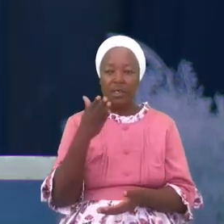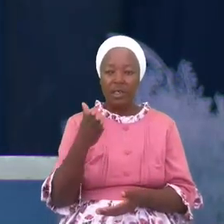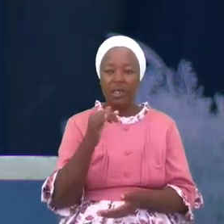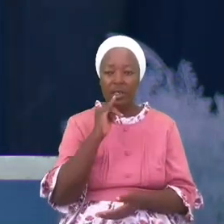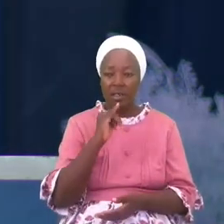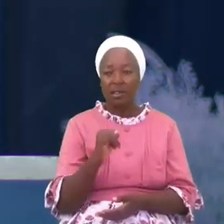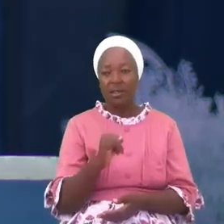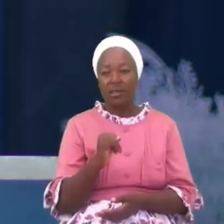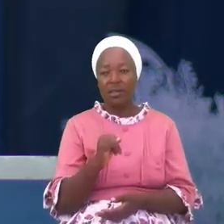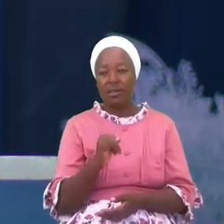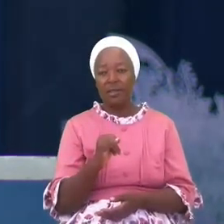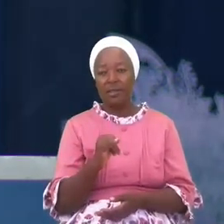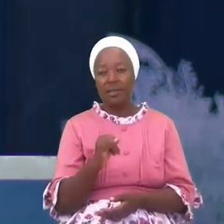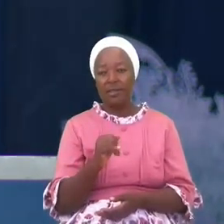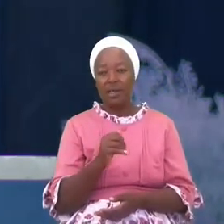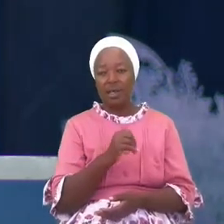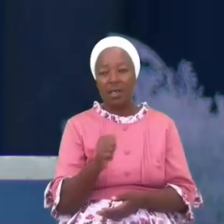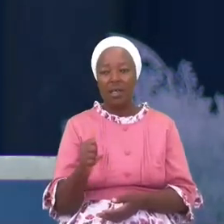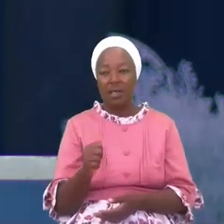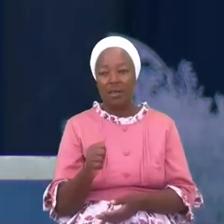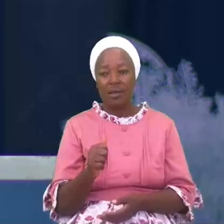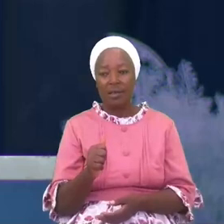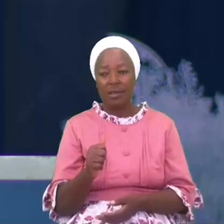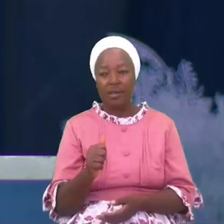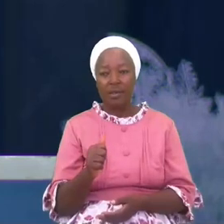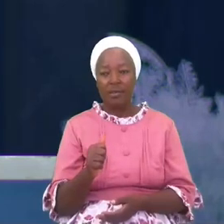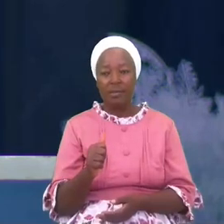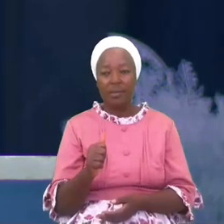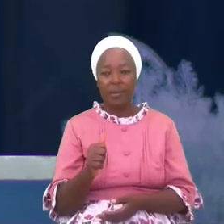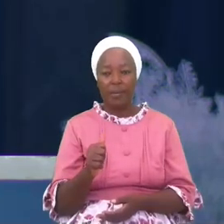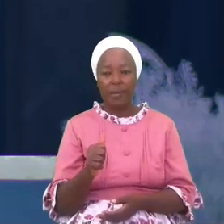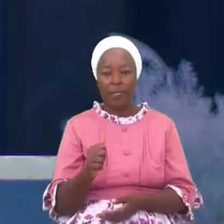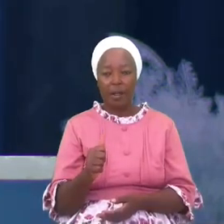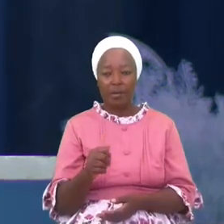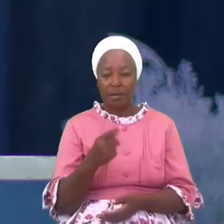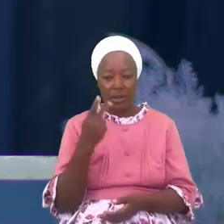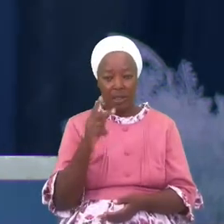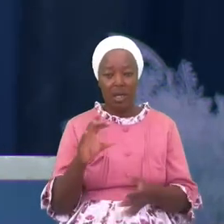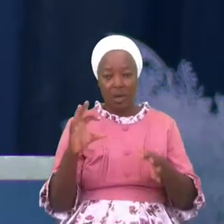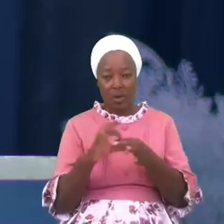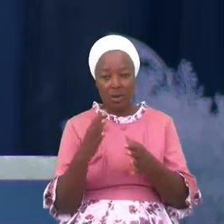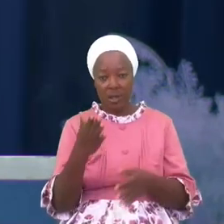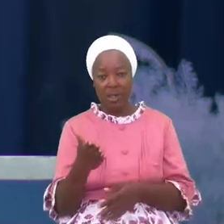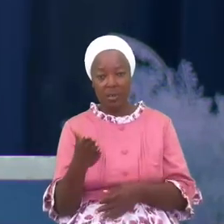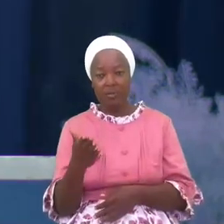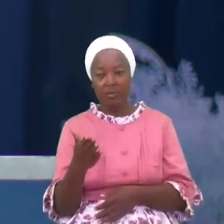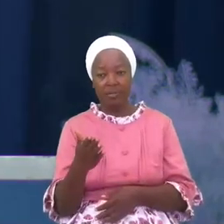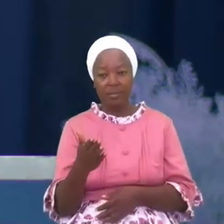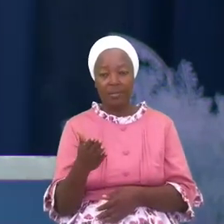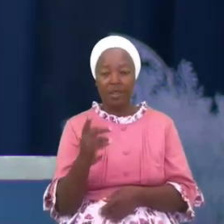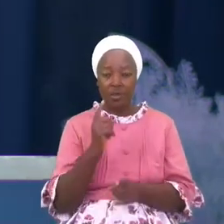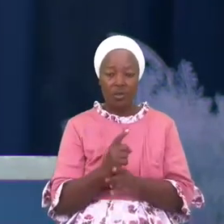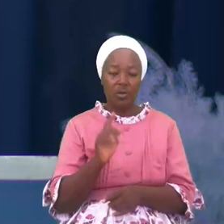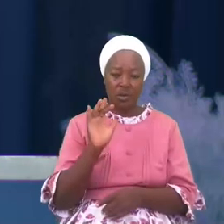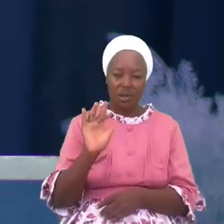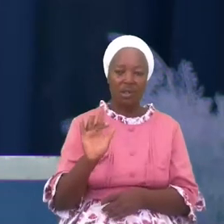il y a des numéros qui vous seront communiqués. Alors contactez ces, ou bien vous qui